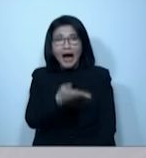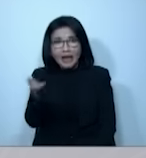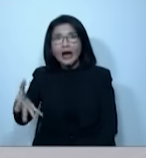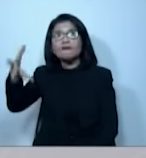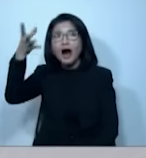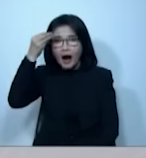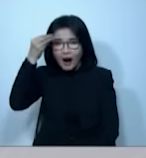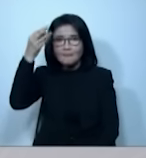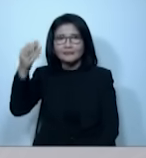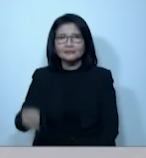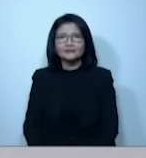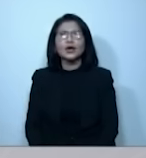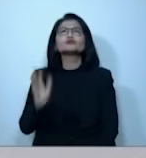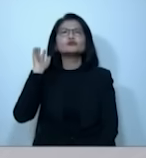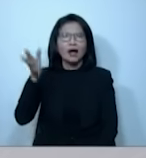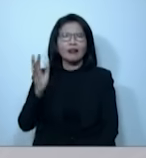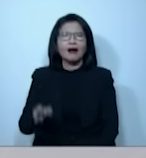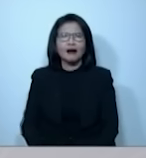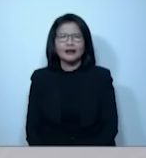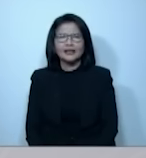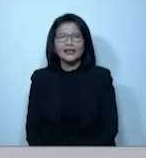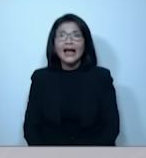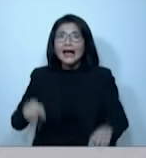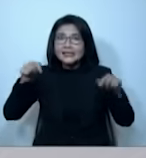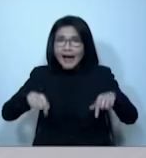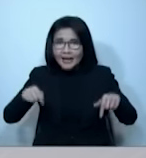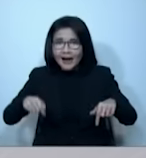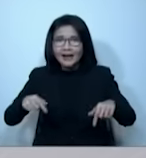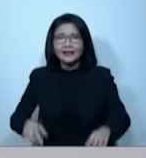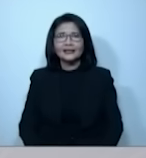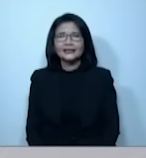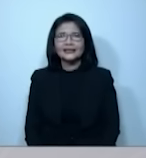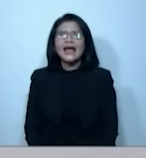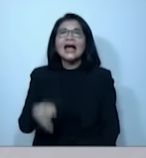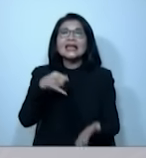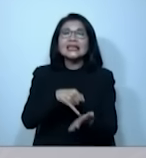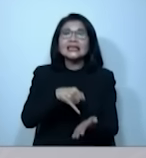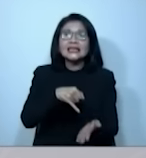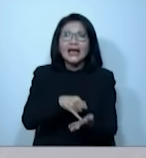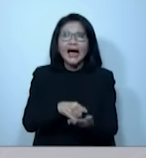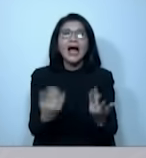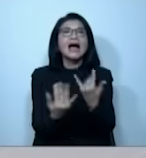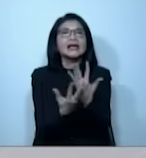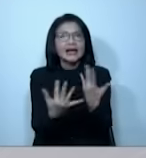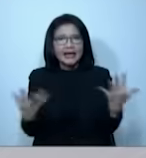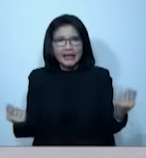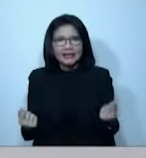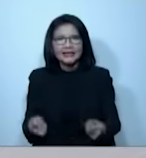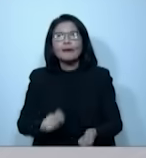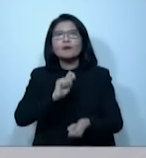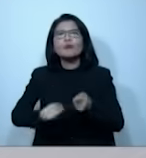paham ya sudahlah ya sekarang begini intinya rakyat yang